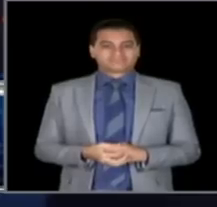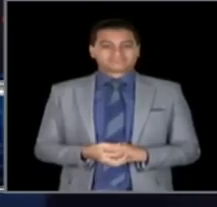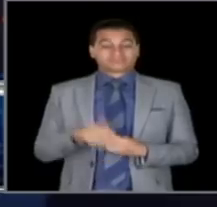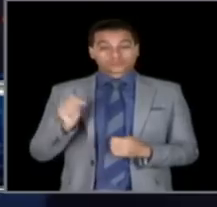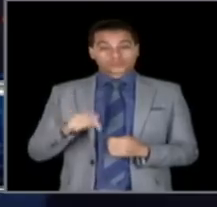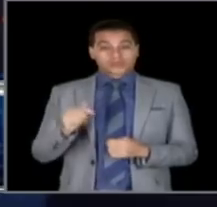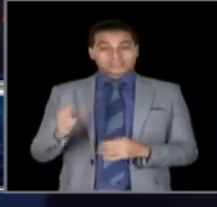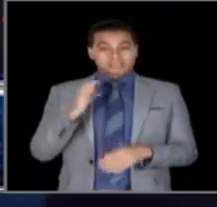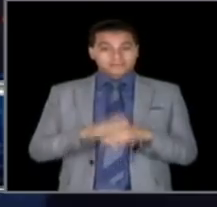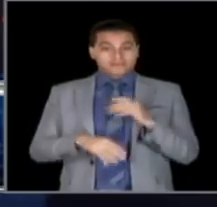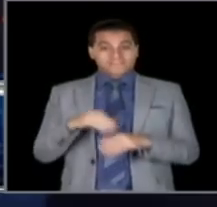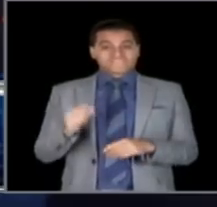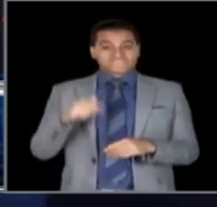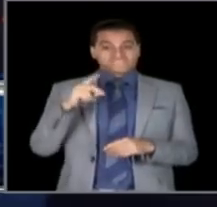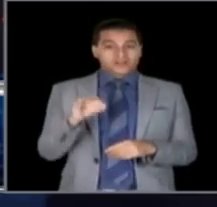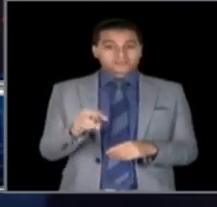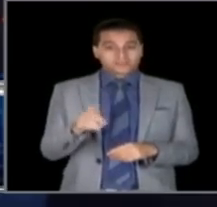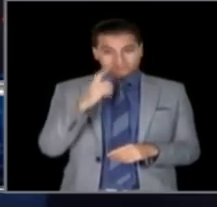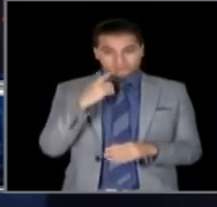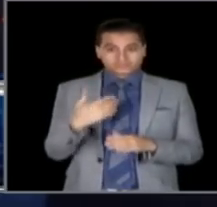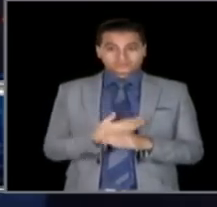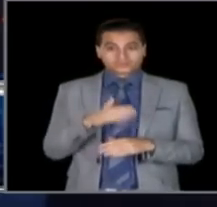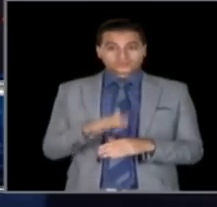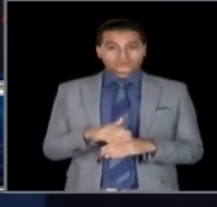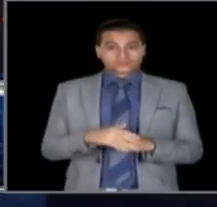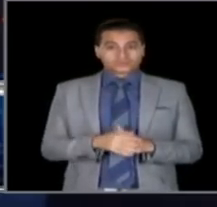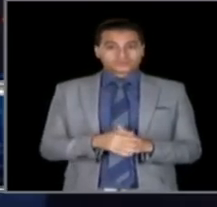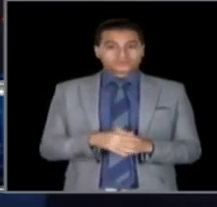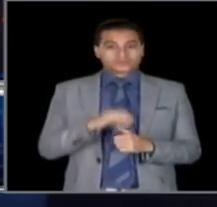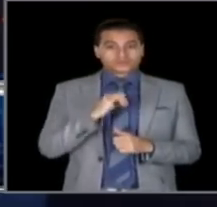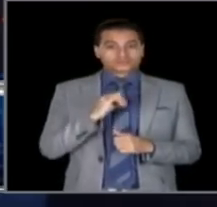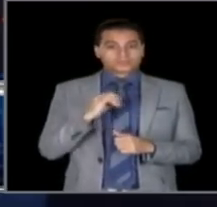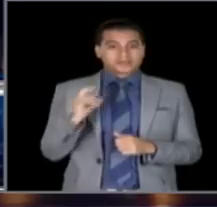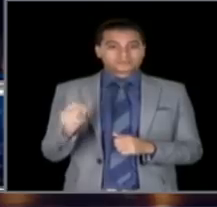أخذ إجابة حالاً يا فاطمة، دوس على البازر. إجابتك